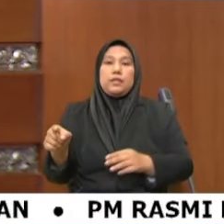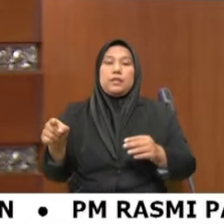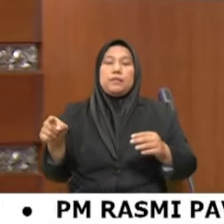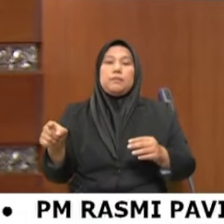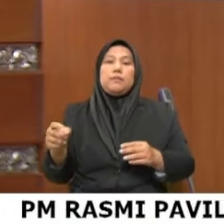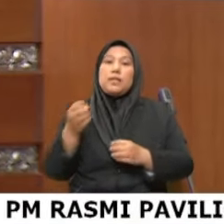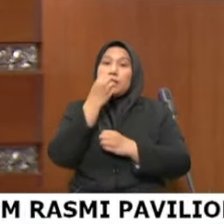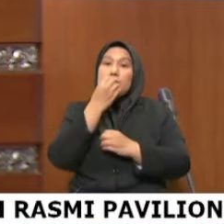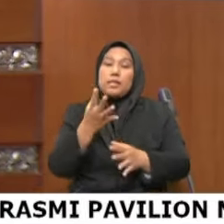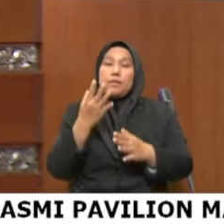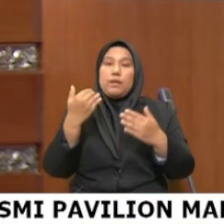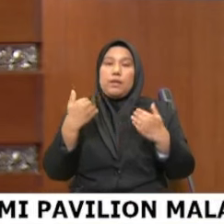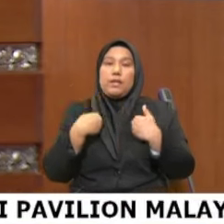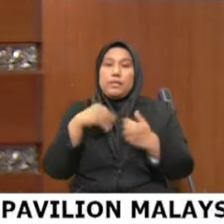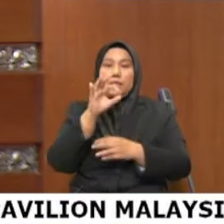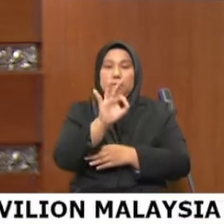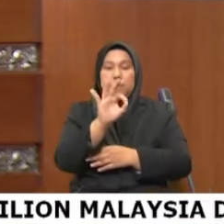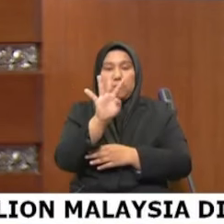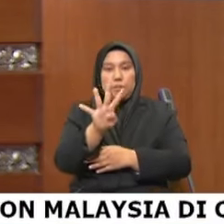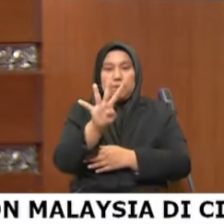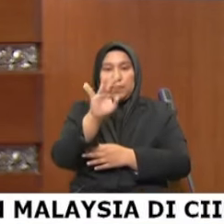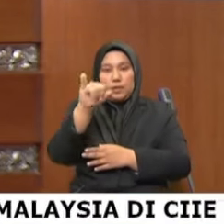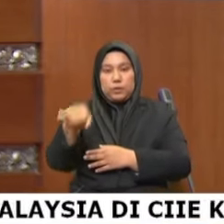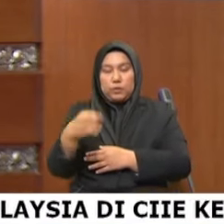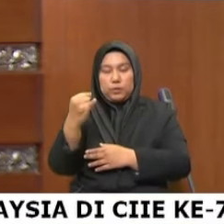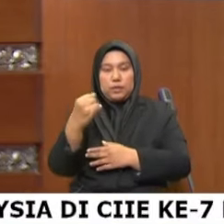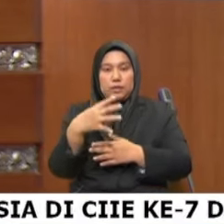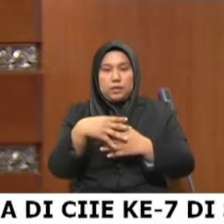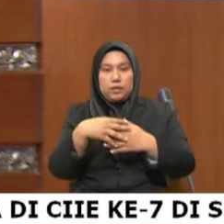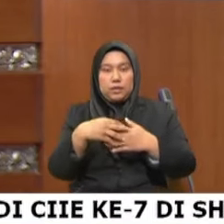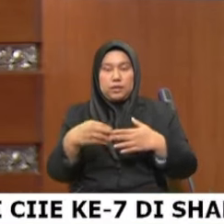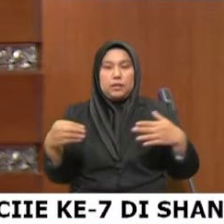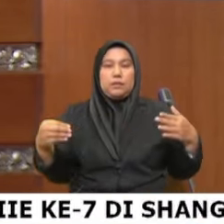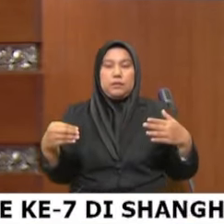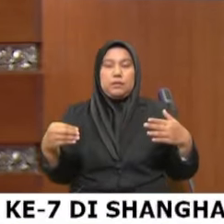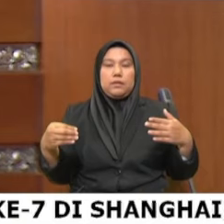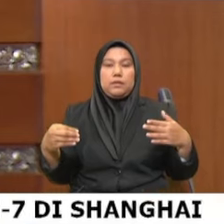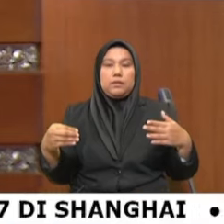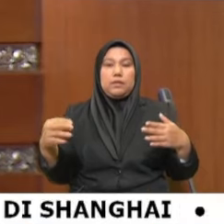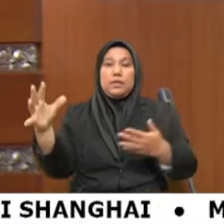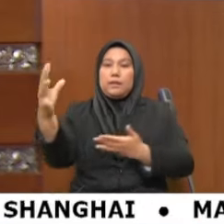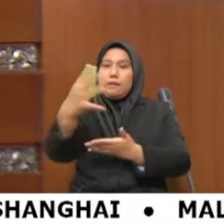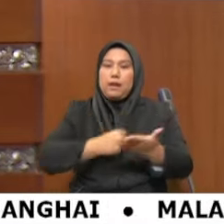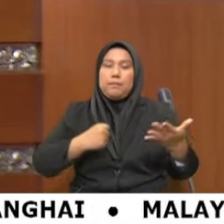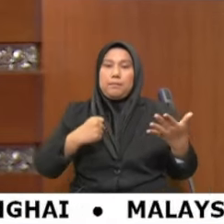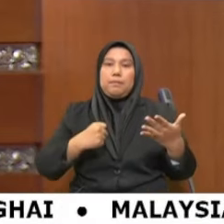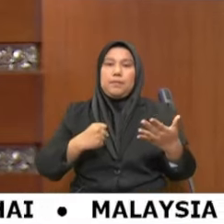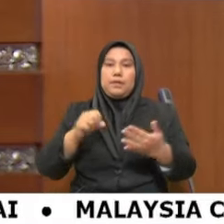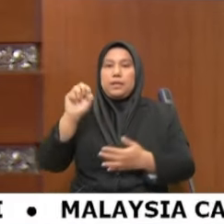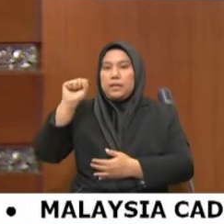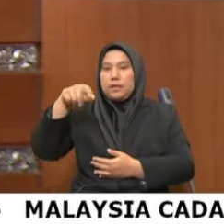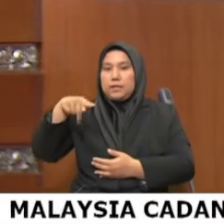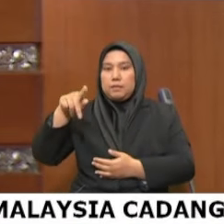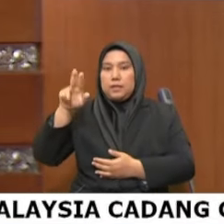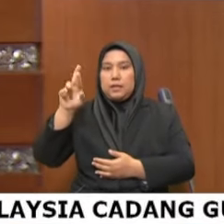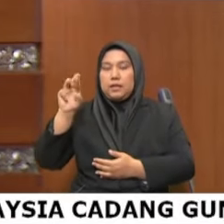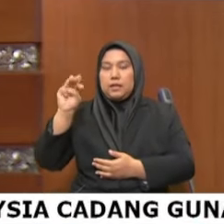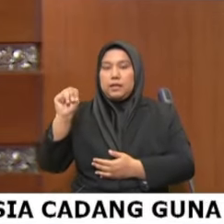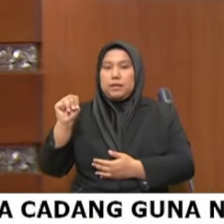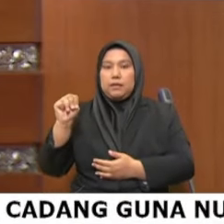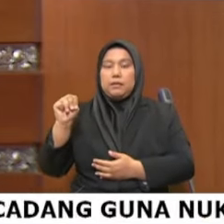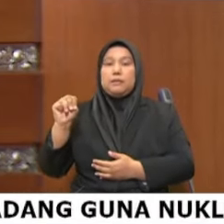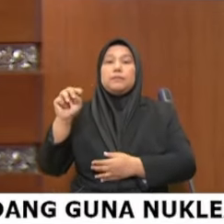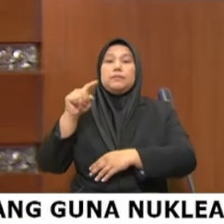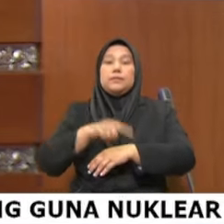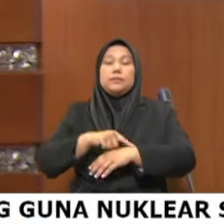terdapat 94 juta ringgit Malaysia dirampas oleh SPRM. Ketika itu saya telah bangun dan saya